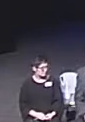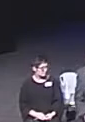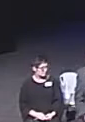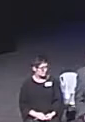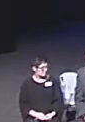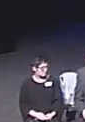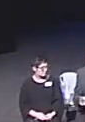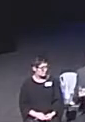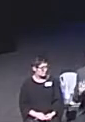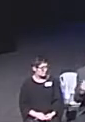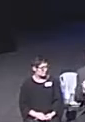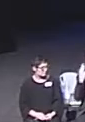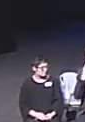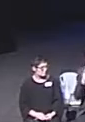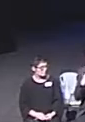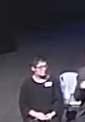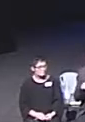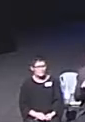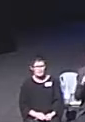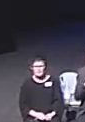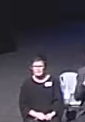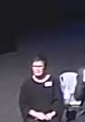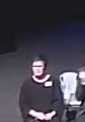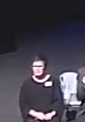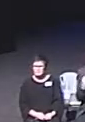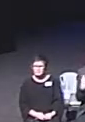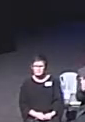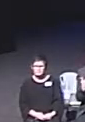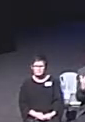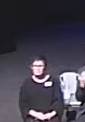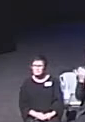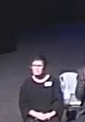Mietitään yhdessä, mitä eri taideinstituutiot tekevät antaakseen aistiherkille